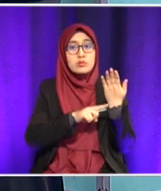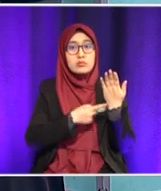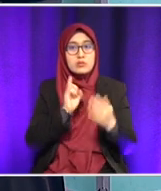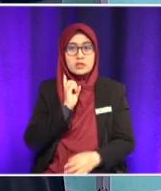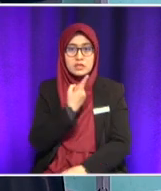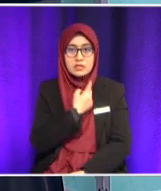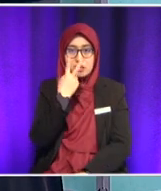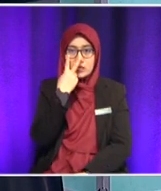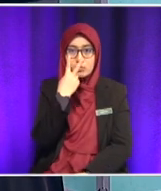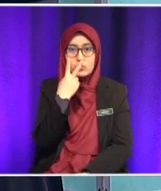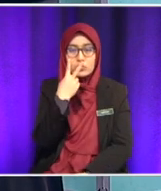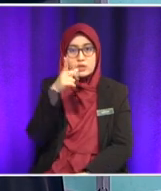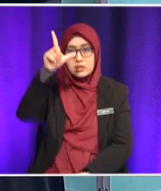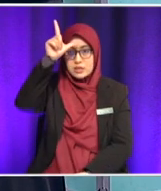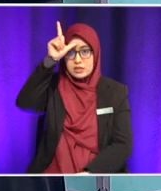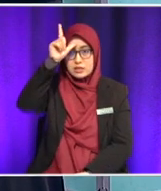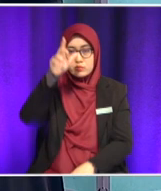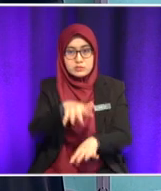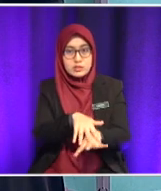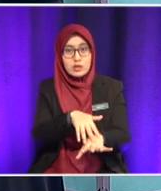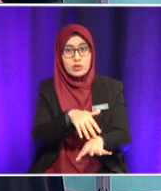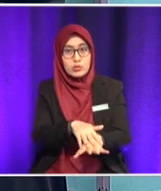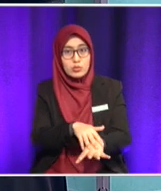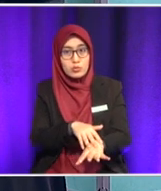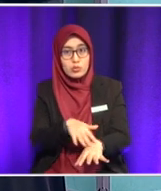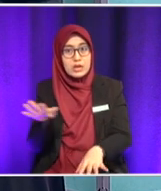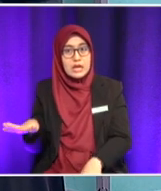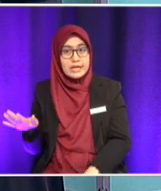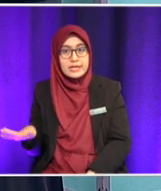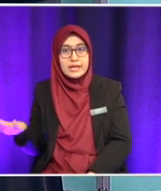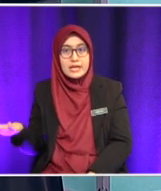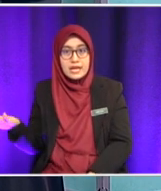untuk sentuh pada adik perempuan